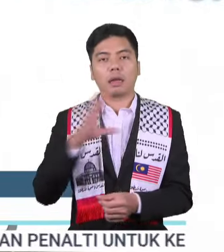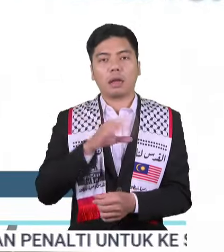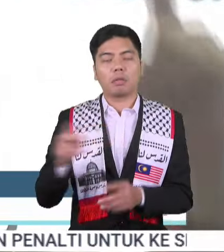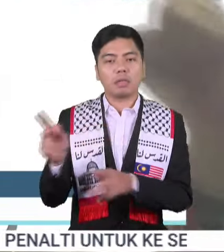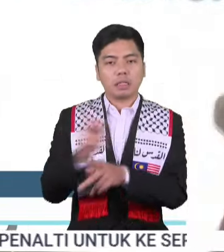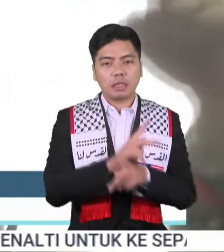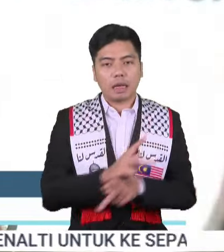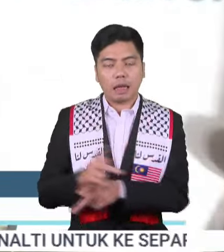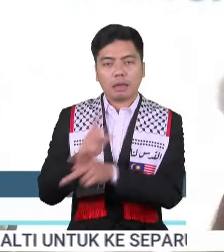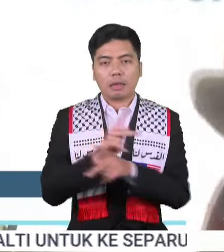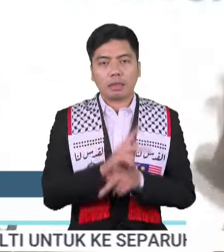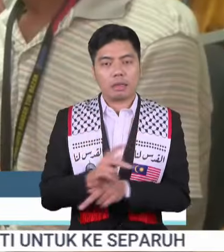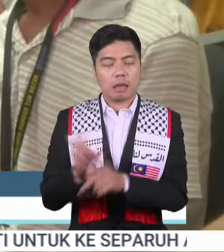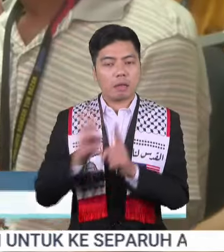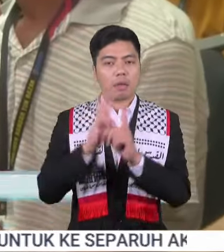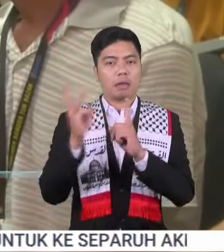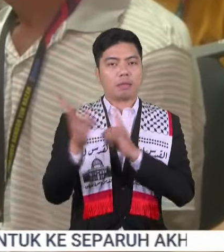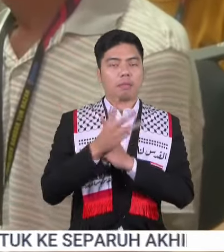menjaga kebajikan rakyat.